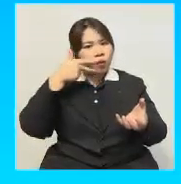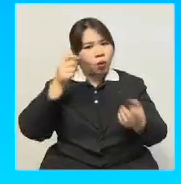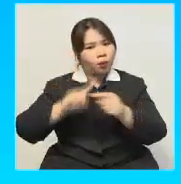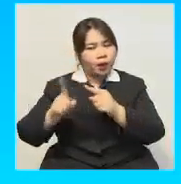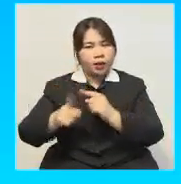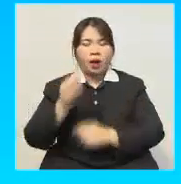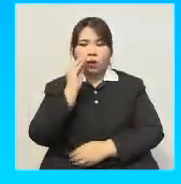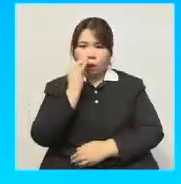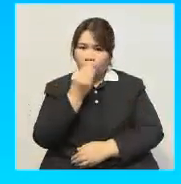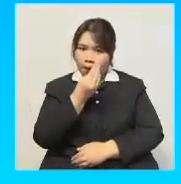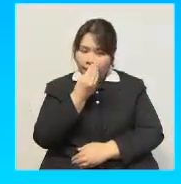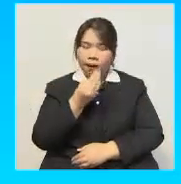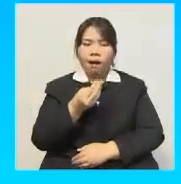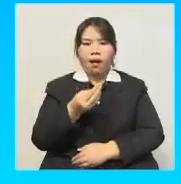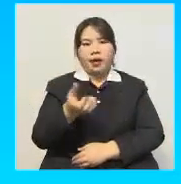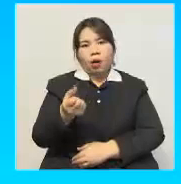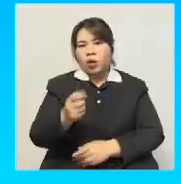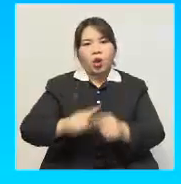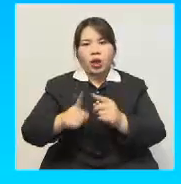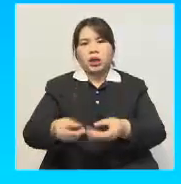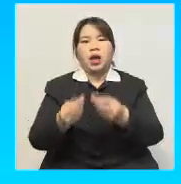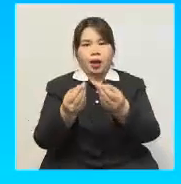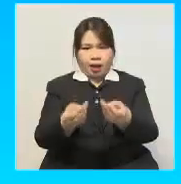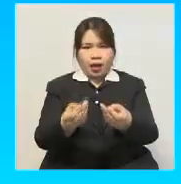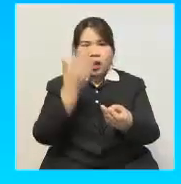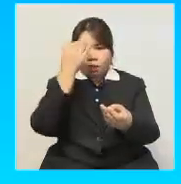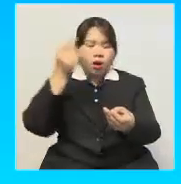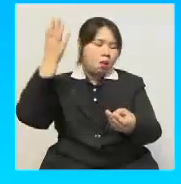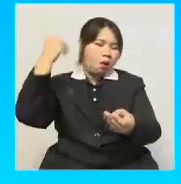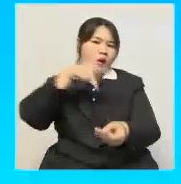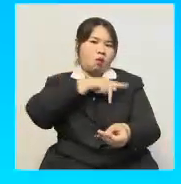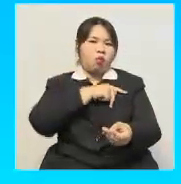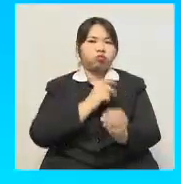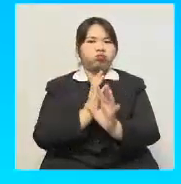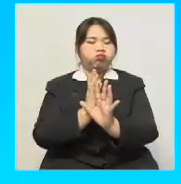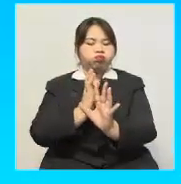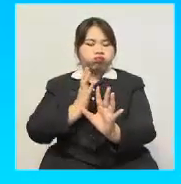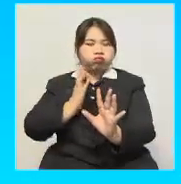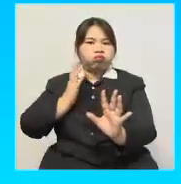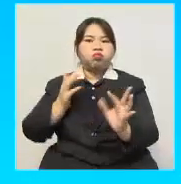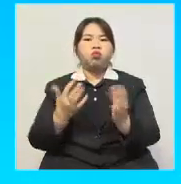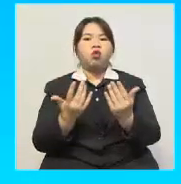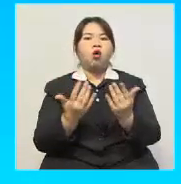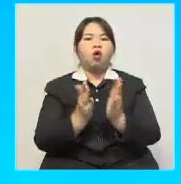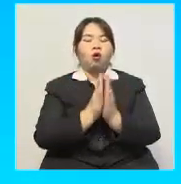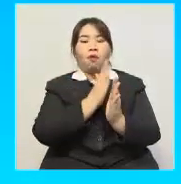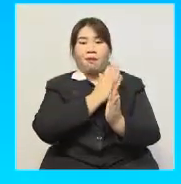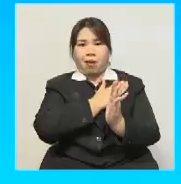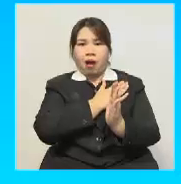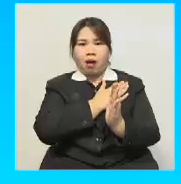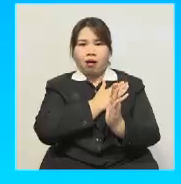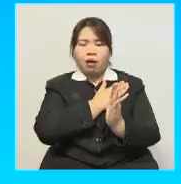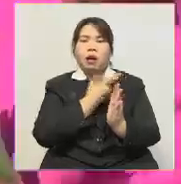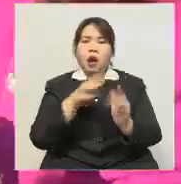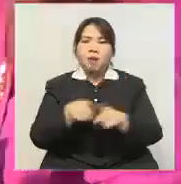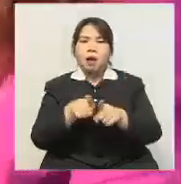แห้งดอกบัวข้าวต้มโยนเนื่องจากในสมัยพุทธกาลเนี่ยมีประชาชนต่างมารอเฝ้ารับเสด็จเป็นจำนวนมากทำให้ไม่สามาร